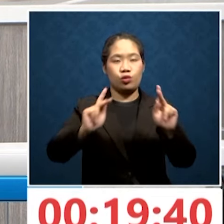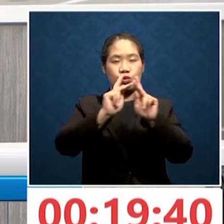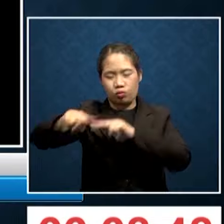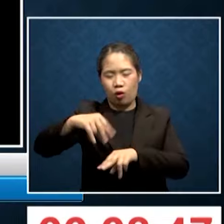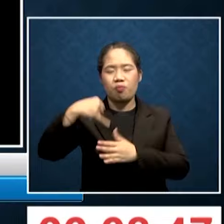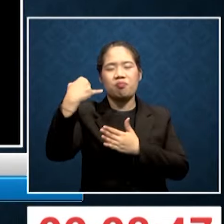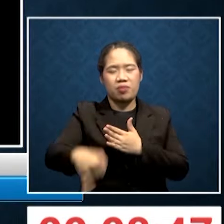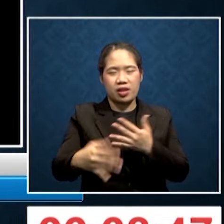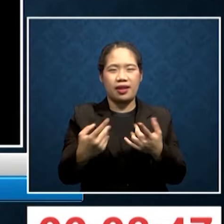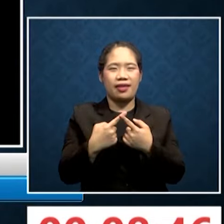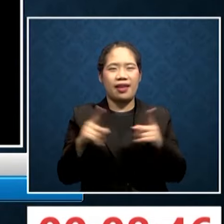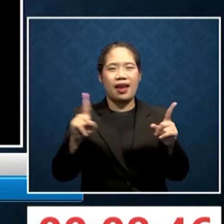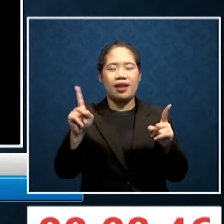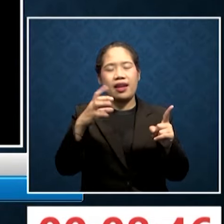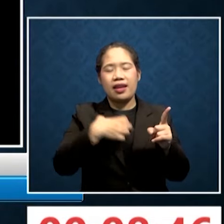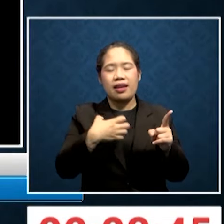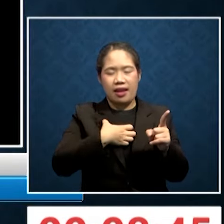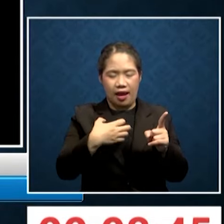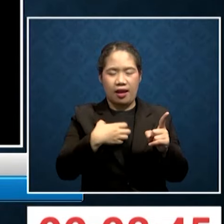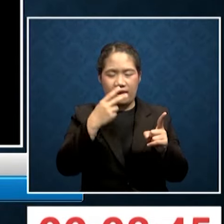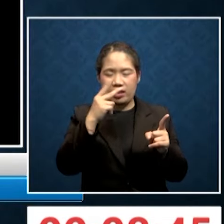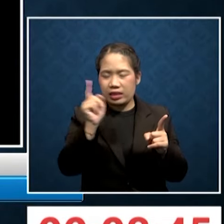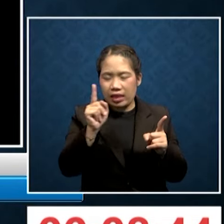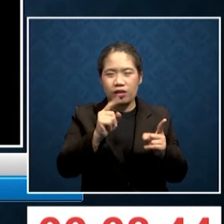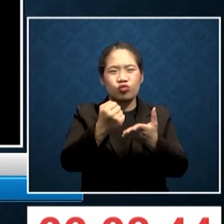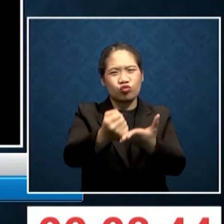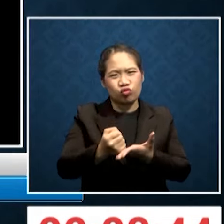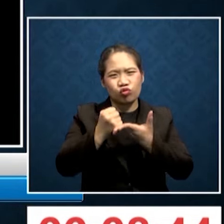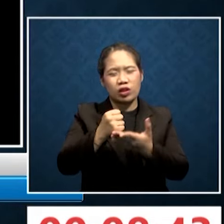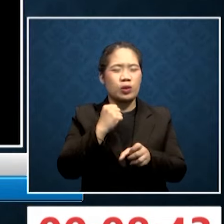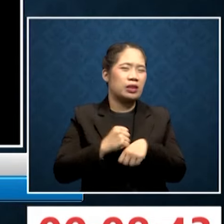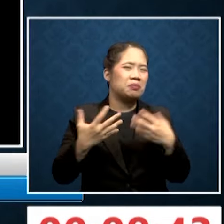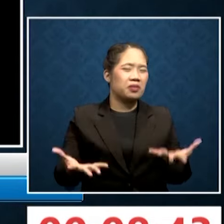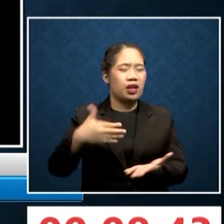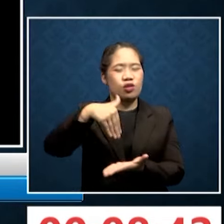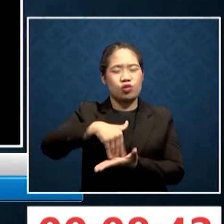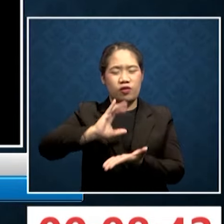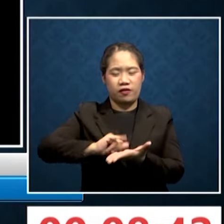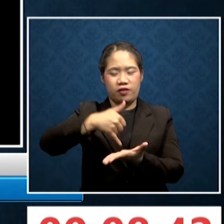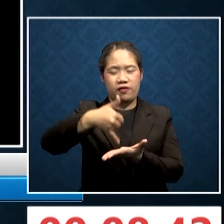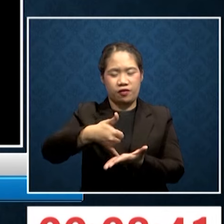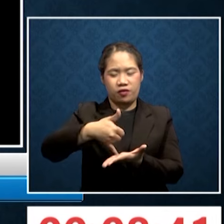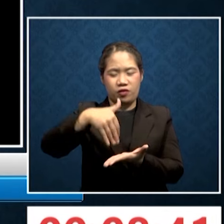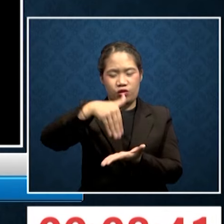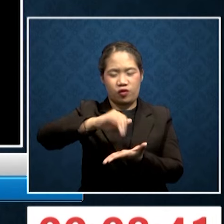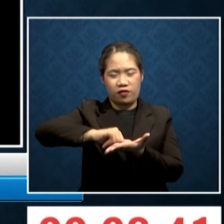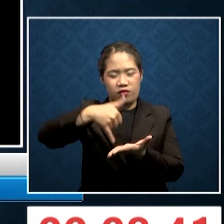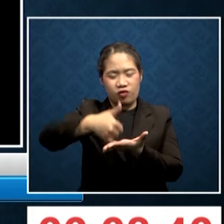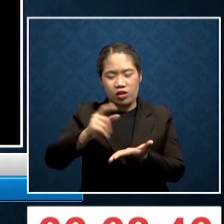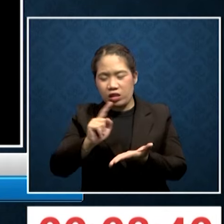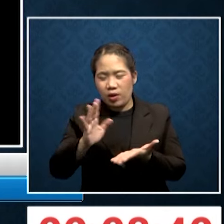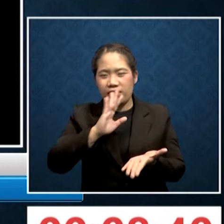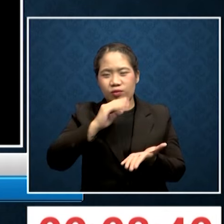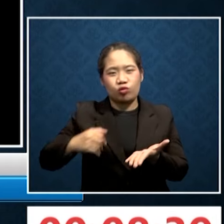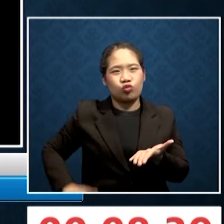นะครับอยากจะให้ท่านเนี่ยนะครับช่วยกรุณาว่าทำยังไงจะมีศูนย์ฟื้นฟูนะฮะหรือว่าสุนัขไหนดุร้